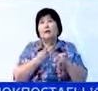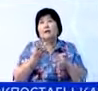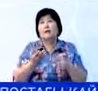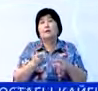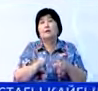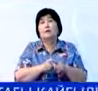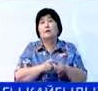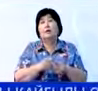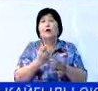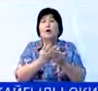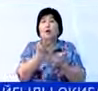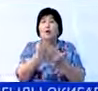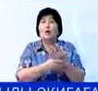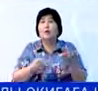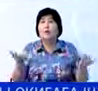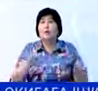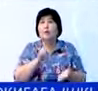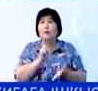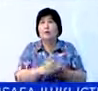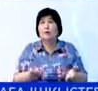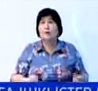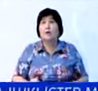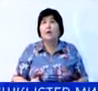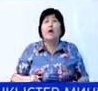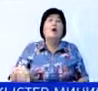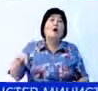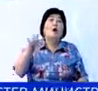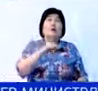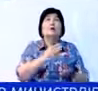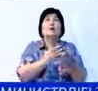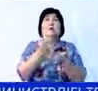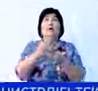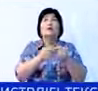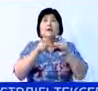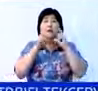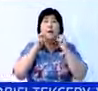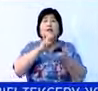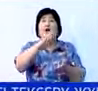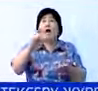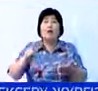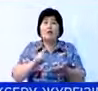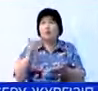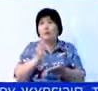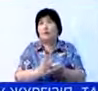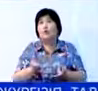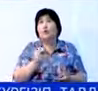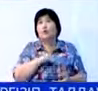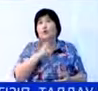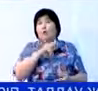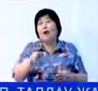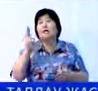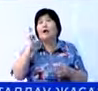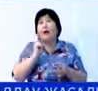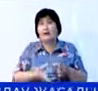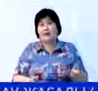рет қолбақ болу керек. Перчатка болу керек. Барлығы перчатка, маска, мен антисептикпен жүреміз. Жұмыс уақыты аяқталды.